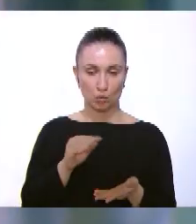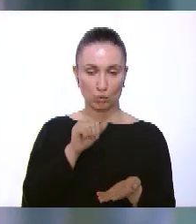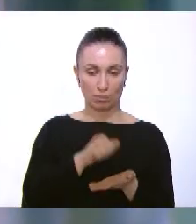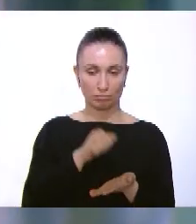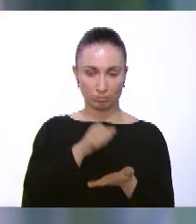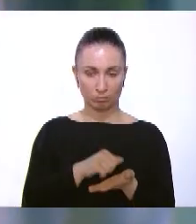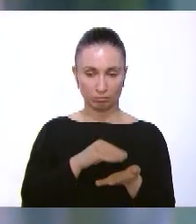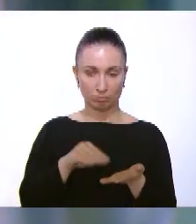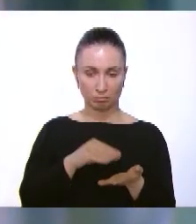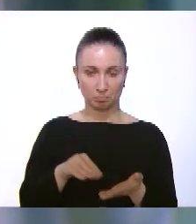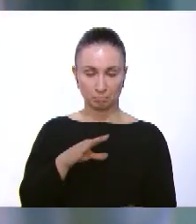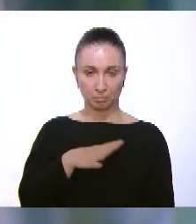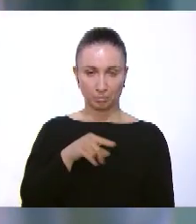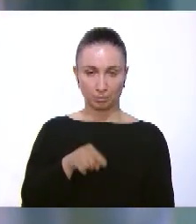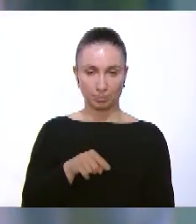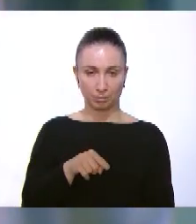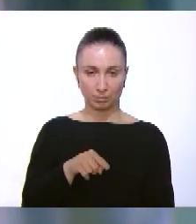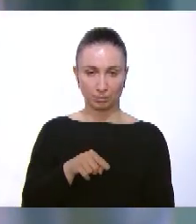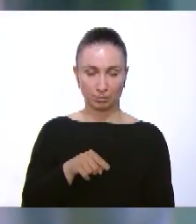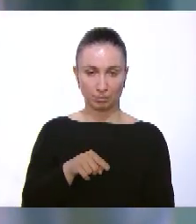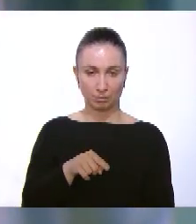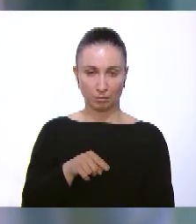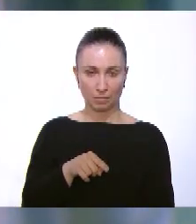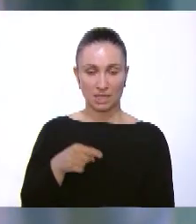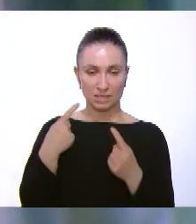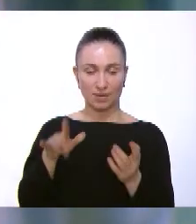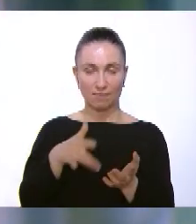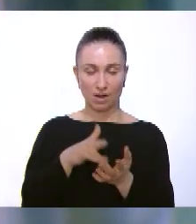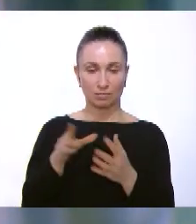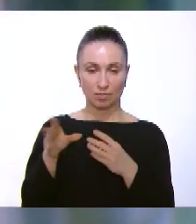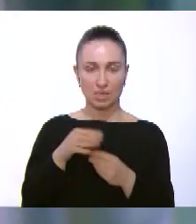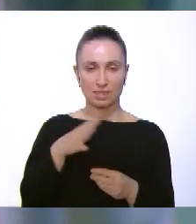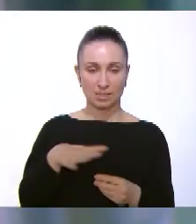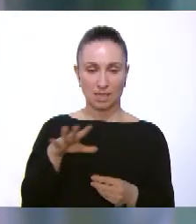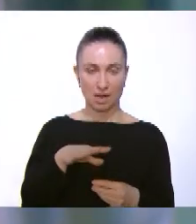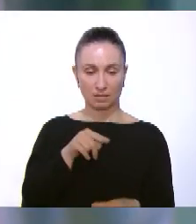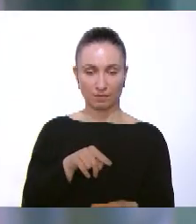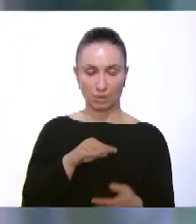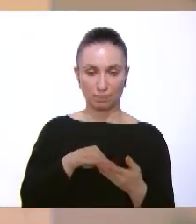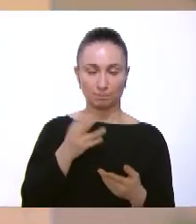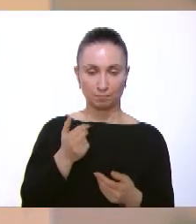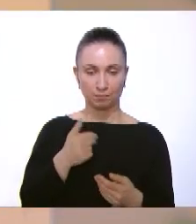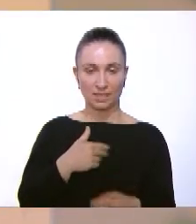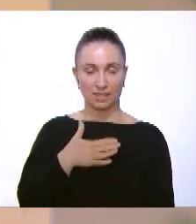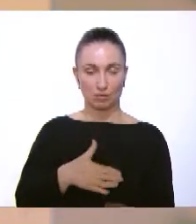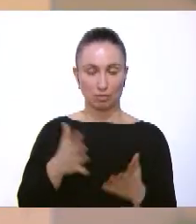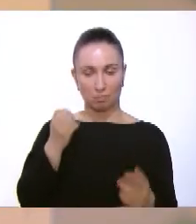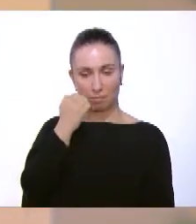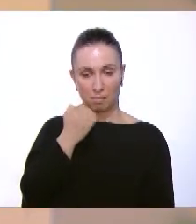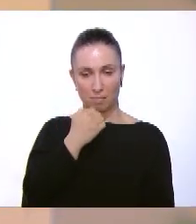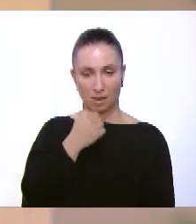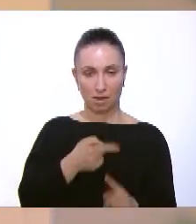Lancet-ში გამოქვეყნებულ სტატიაში სხვა ქვეყნებთან ერთად საქართველოს ერგო. დიახ, სიამოვნები, დიდი